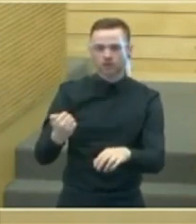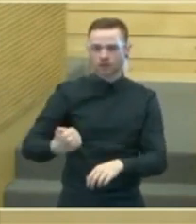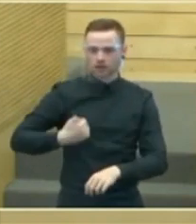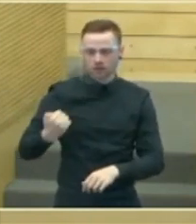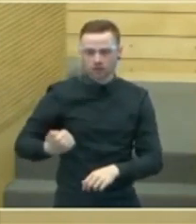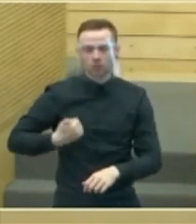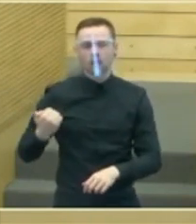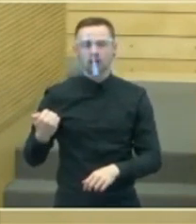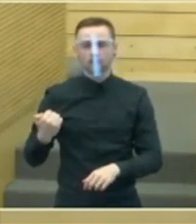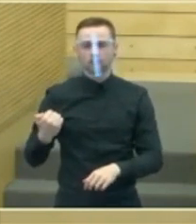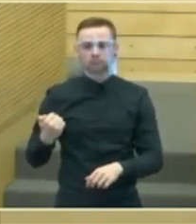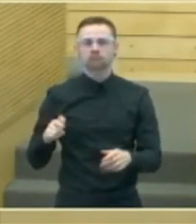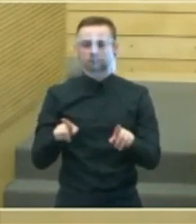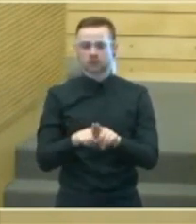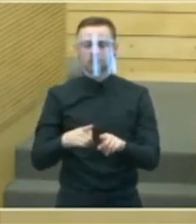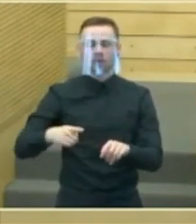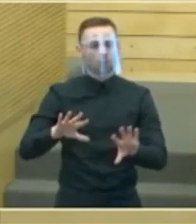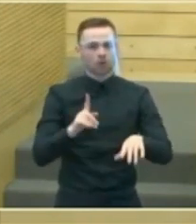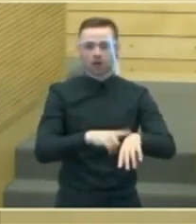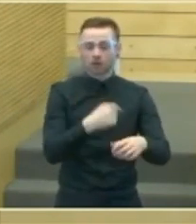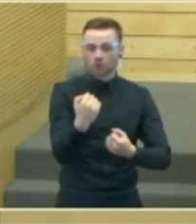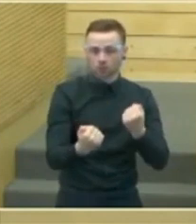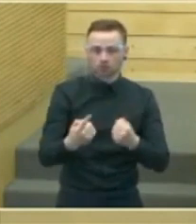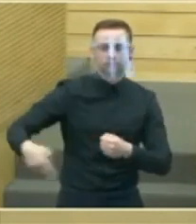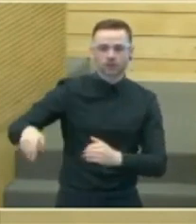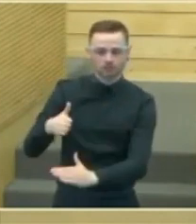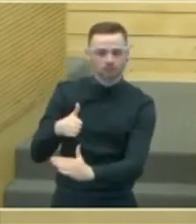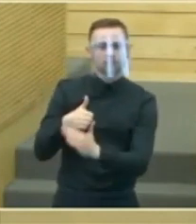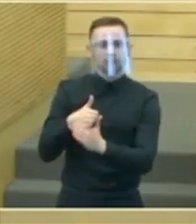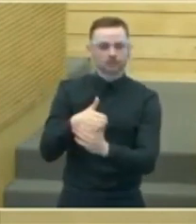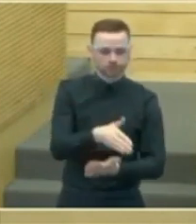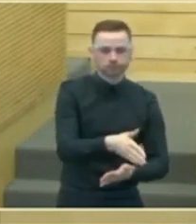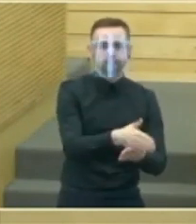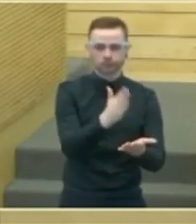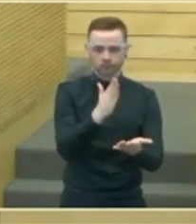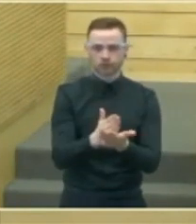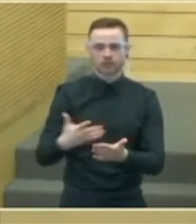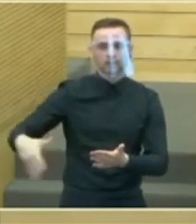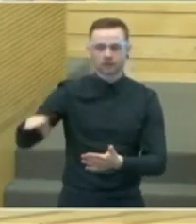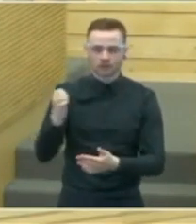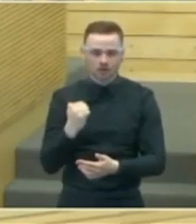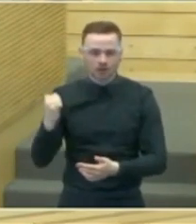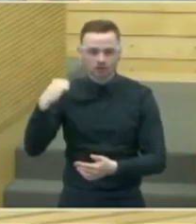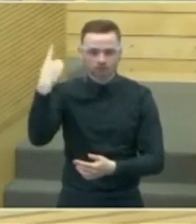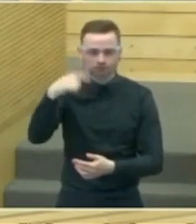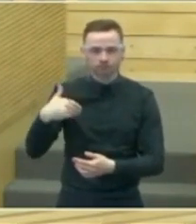kariškiai, sunkiausių metų jūs buvote mūsų valstybės ramstis.